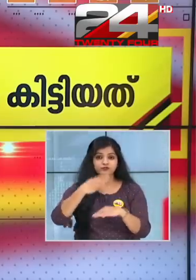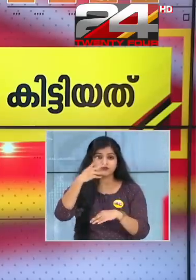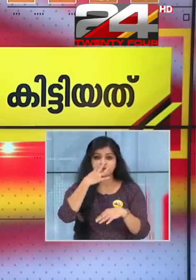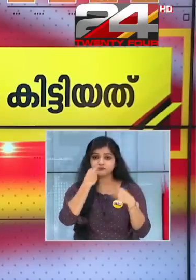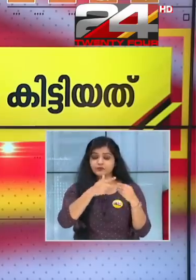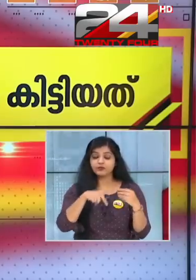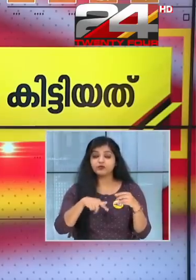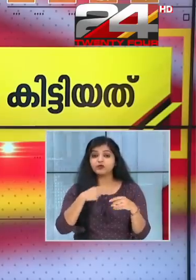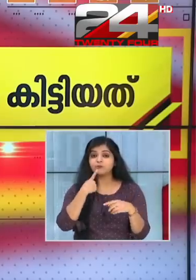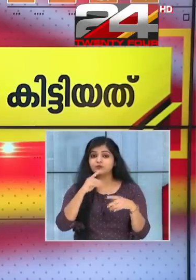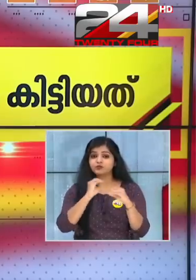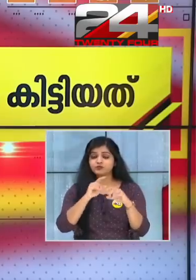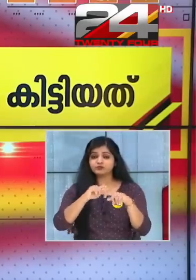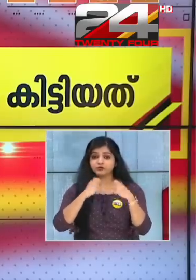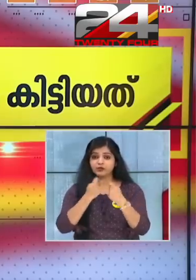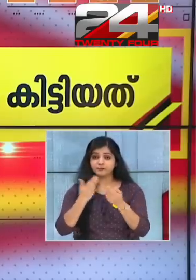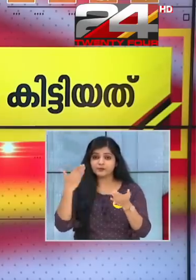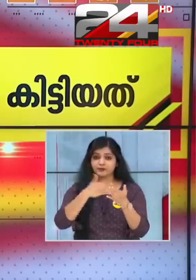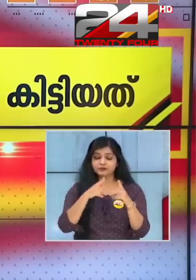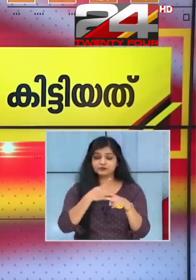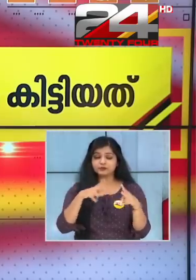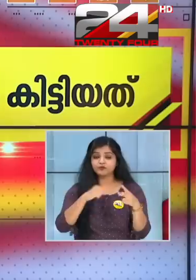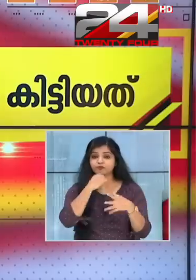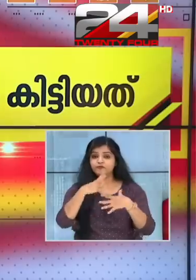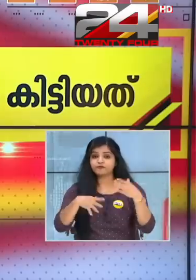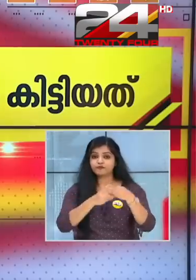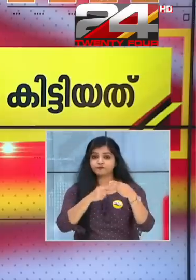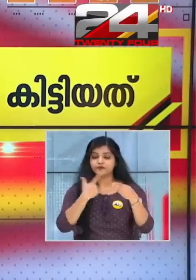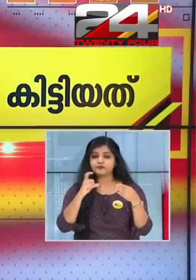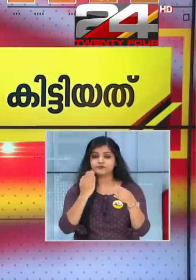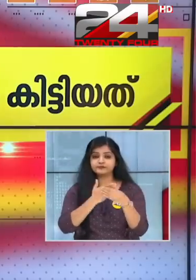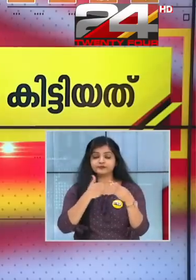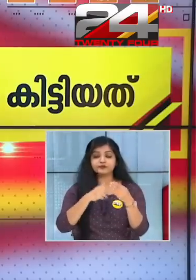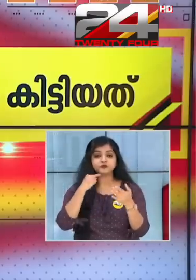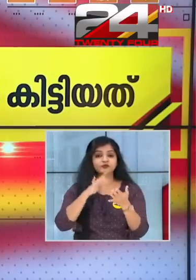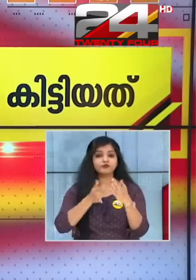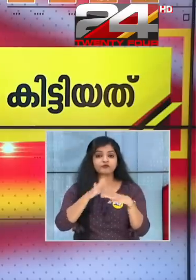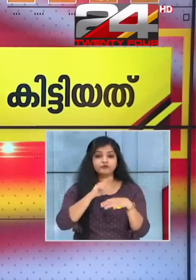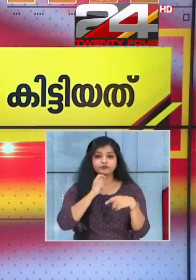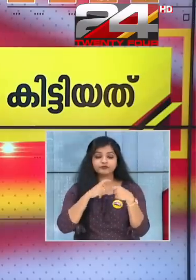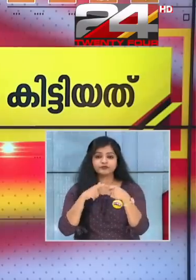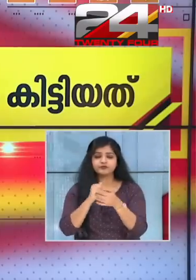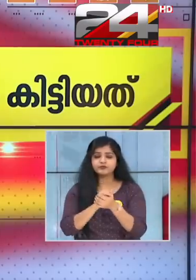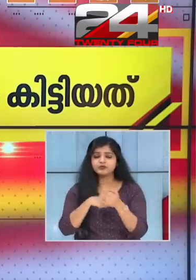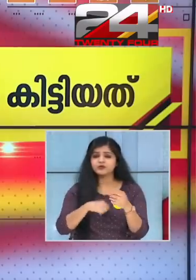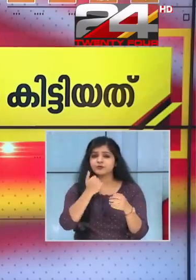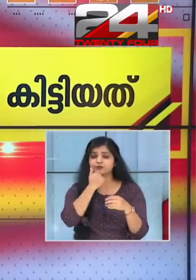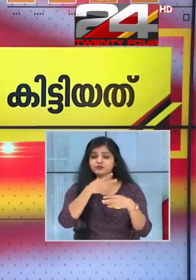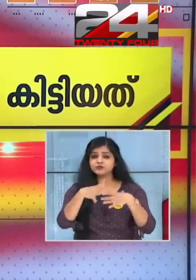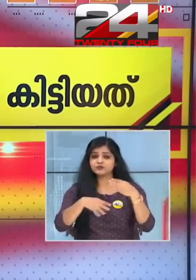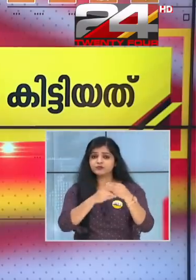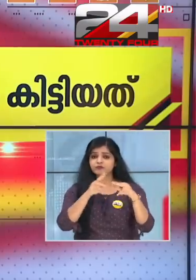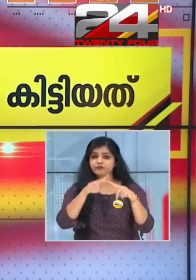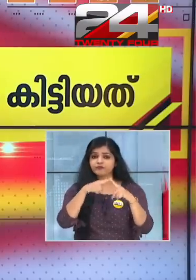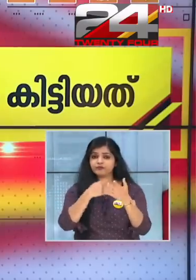അനധികൃതമായി സംഘം ചേരൽ തുടങ്ങിയ കുറ്റങ്ങളാണ് ചുമത്തിയിരിക്കുന്നത്. AV ജയശങ്കർ തിരുവനന്തപുരത്ത് നിന്ന് ചേരുന്നുണ്ട്. ജയശങ്കർ, എന്തൊക്കെ കുറ്റങ്ങളാണ് ഇവർക്കെതിരെ